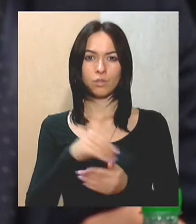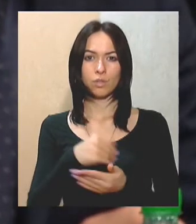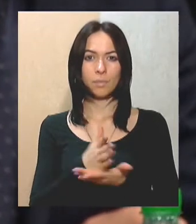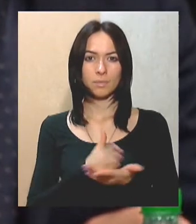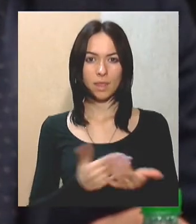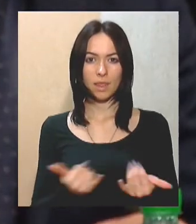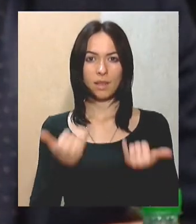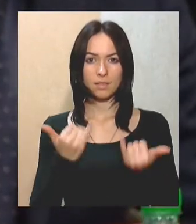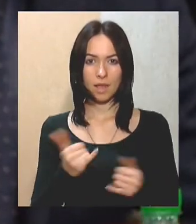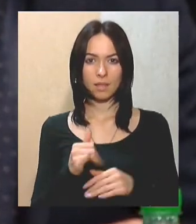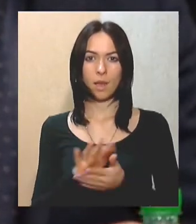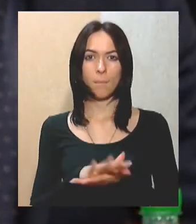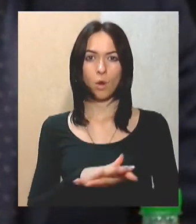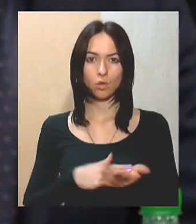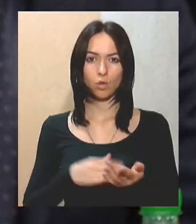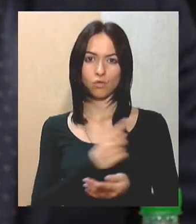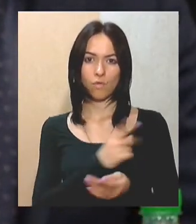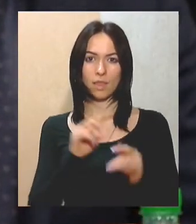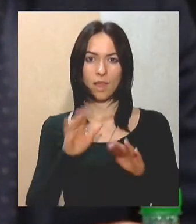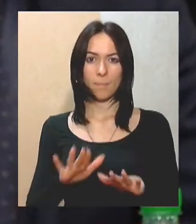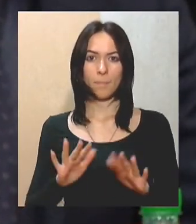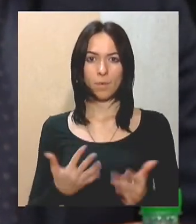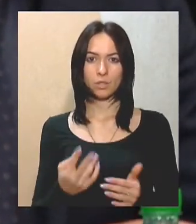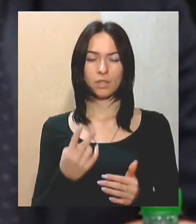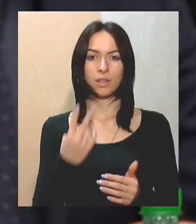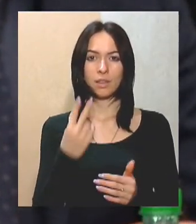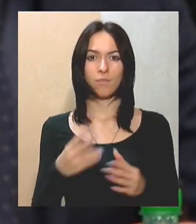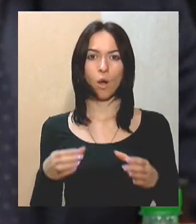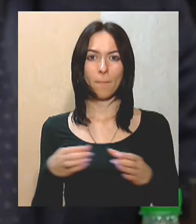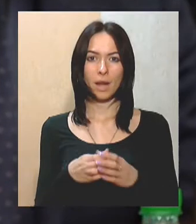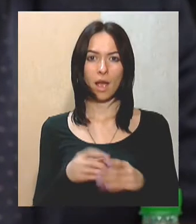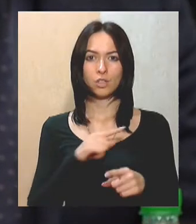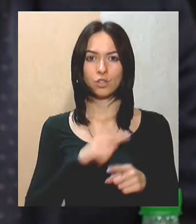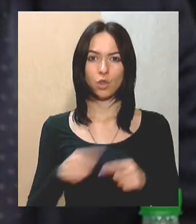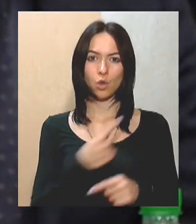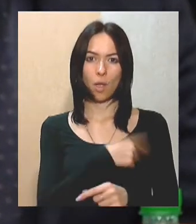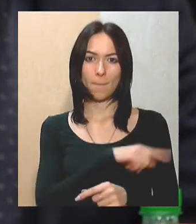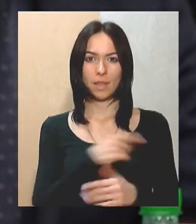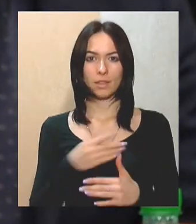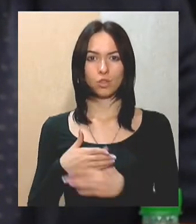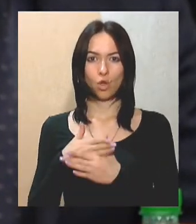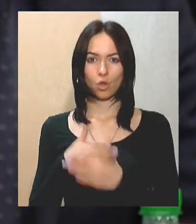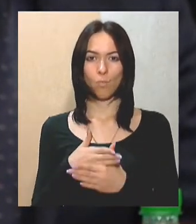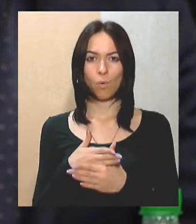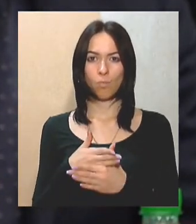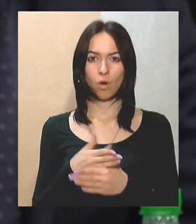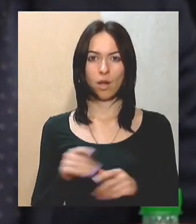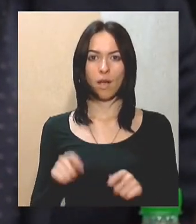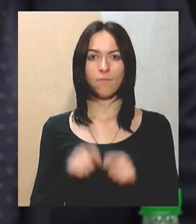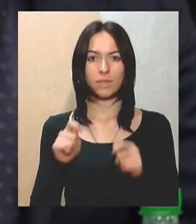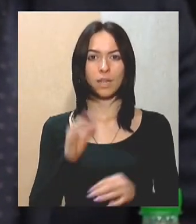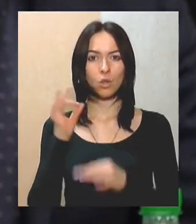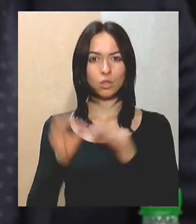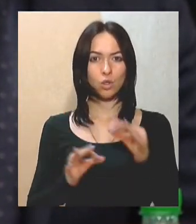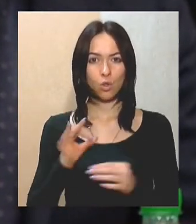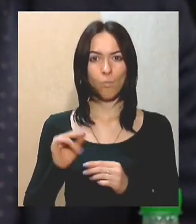зараз продовжується чергування на місці події двох бригад швидкої медичної допомоги. Відкрита цілодобово